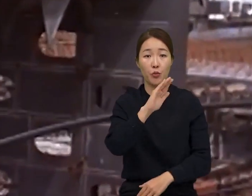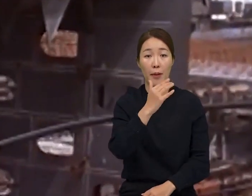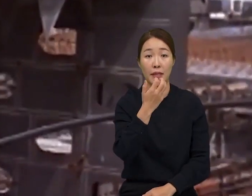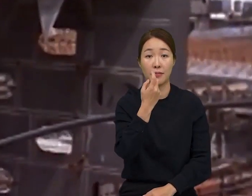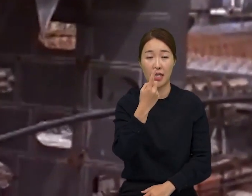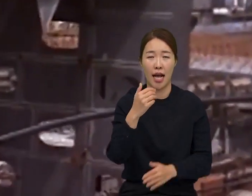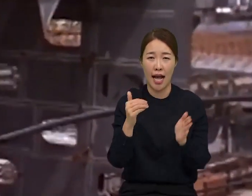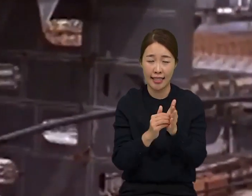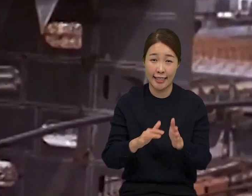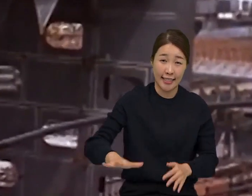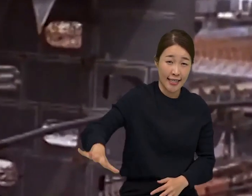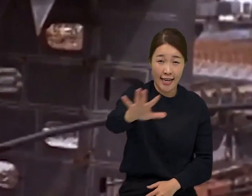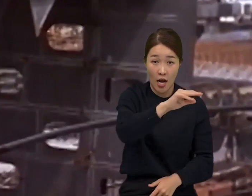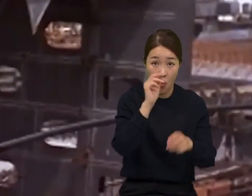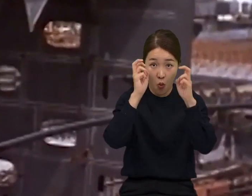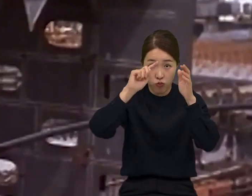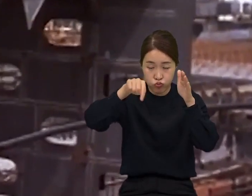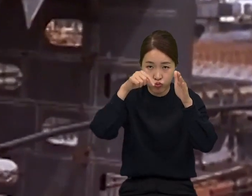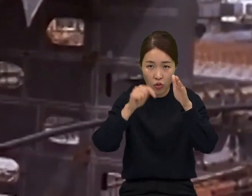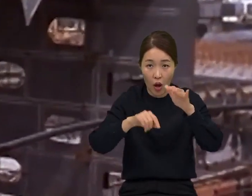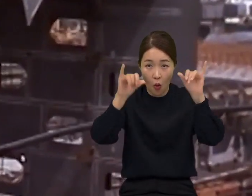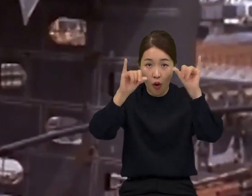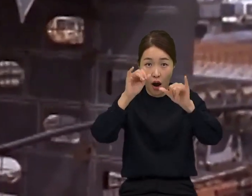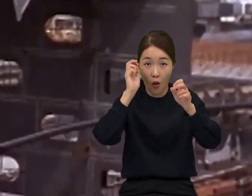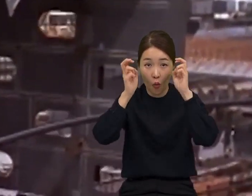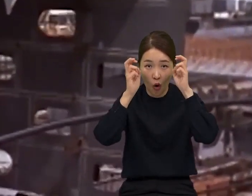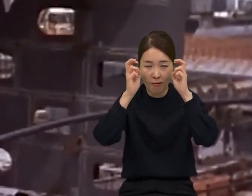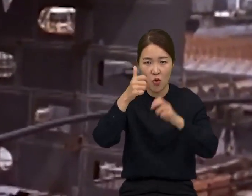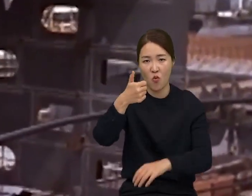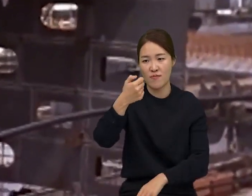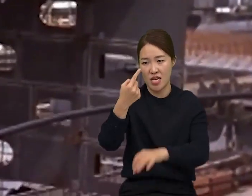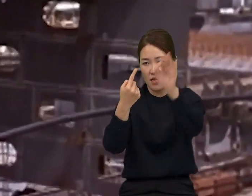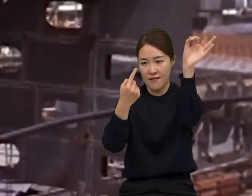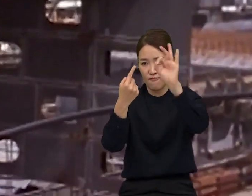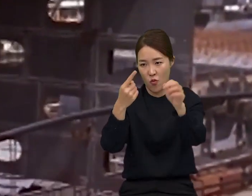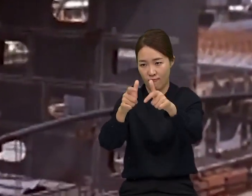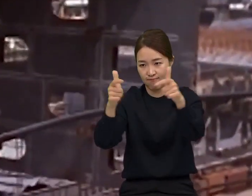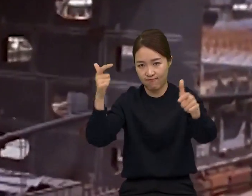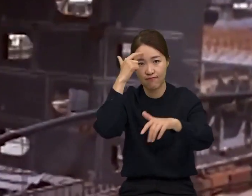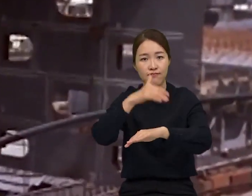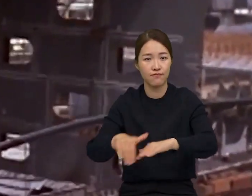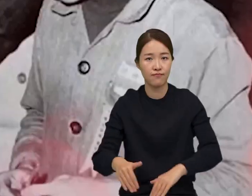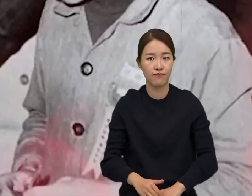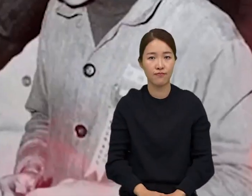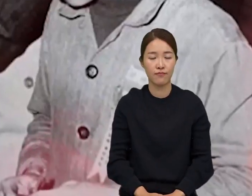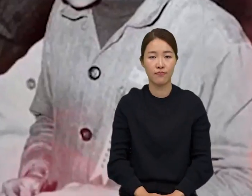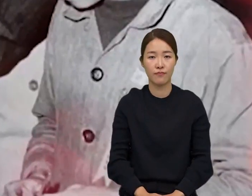1981년까지 전체 공업 중 중화공업의 비중을 51%로 늘리겠다고 했다.